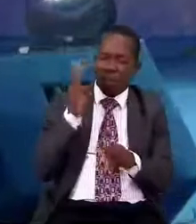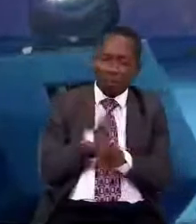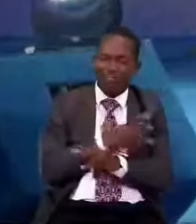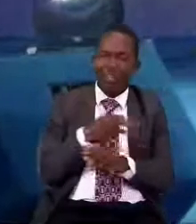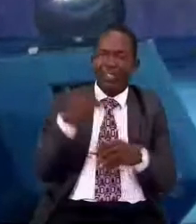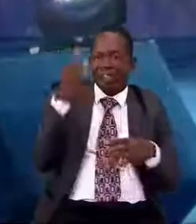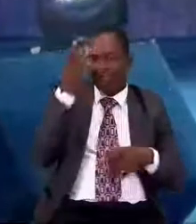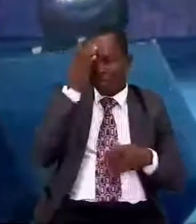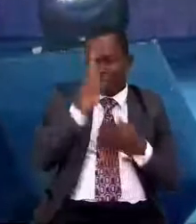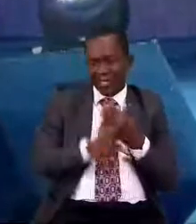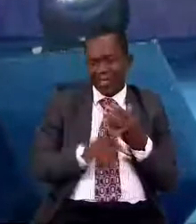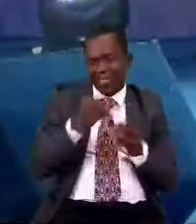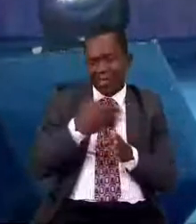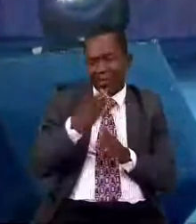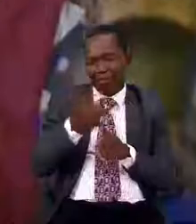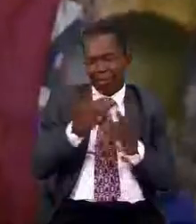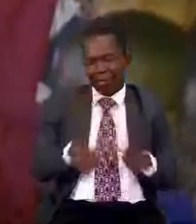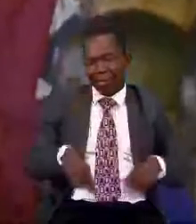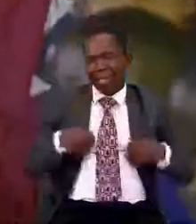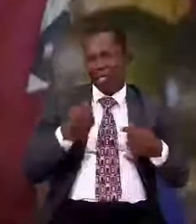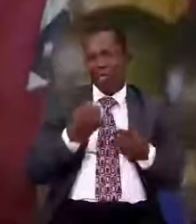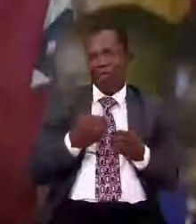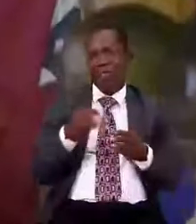vous affranchira